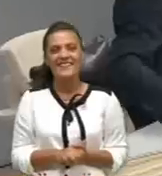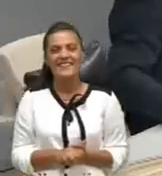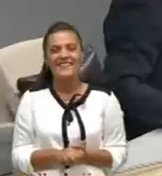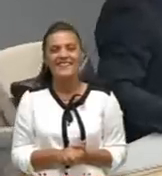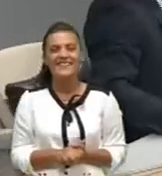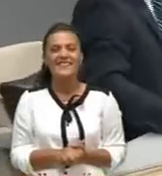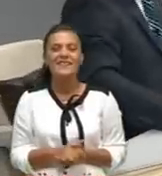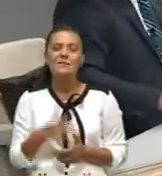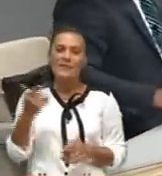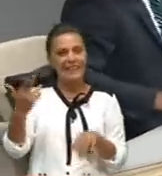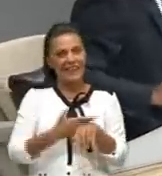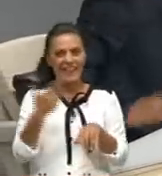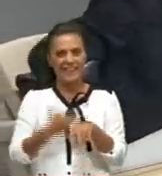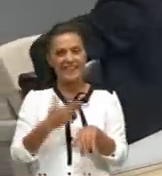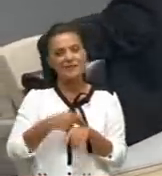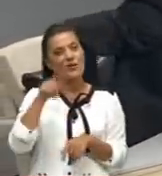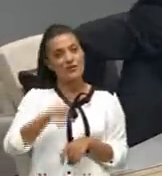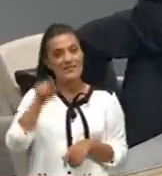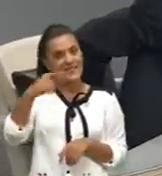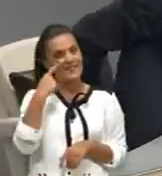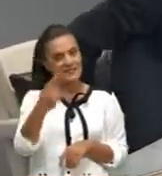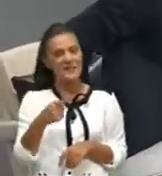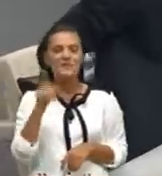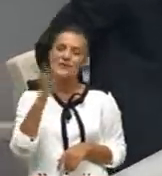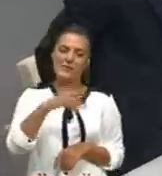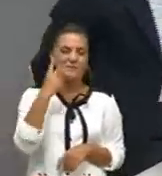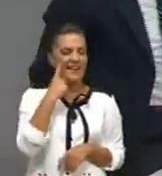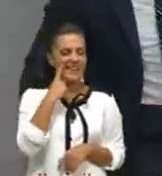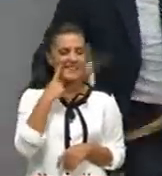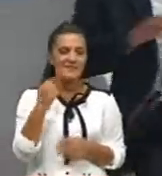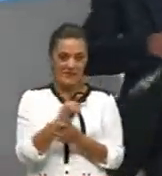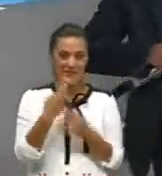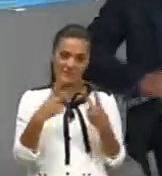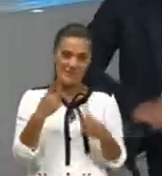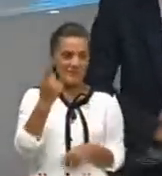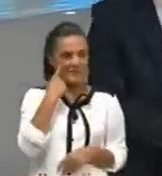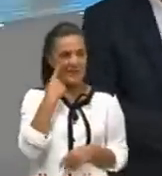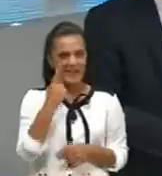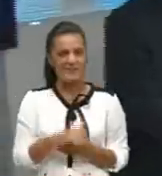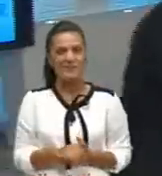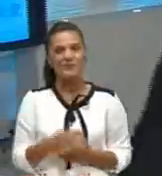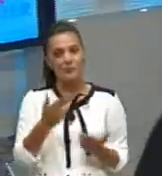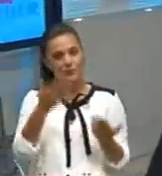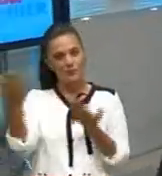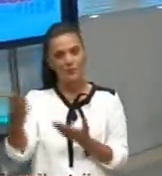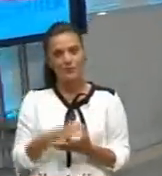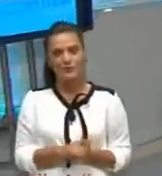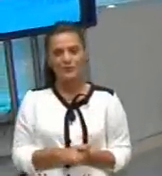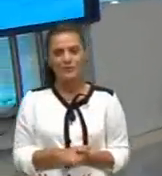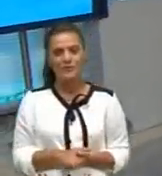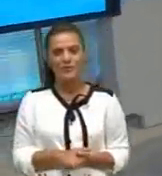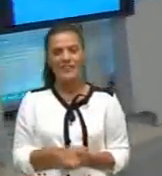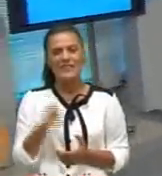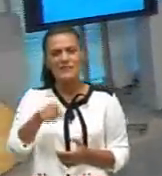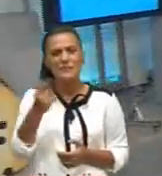Tamam yani, hadi buyurun bir deneyelim. Evet. Önce sizden peki, görelim ben sonra bakarız. Peki efendim. Becerebilecek miyim bakalım. Buyurun lütfen.